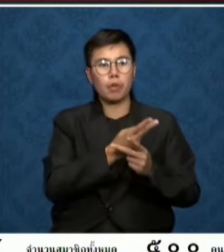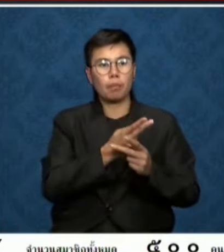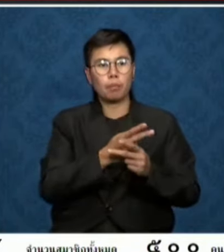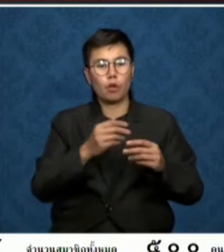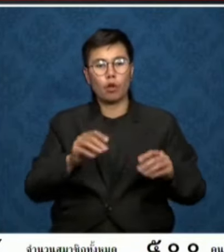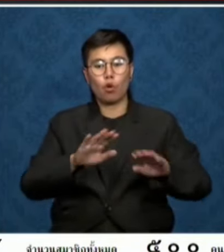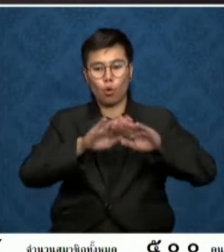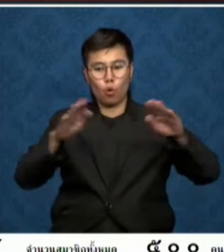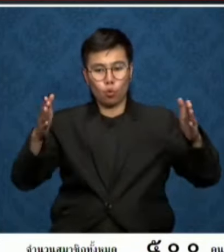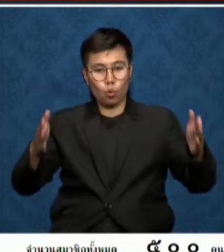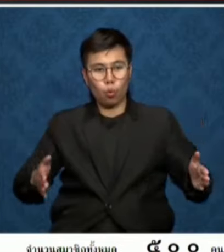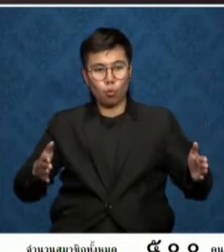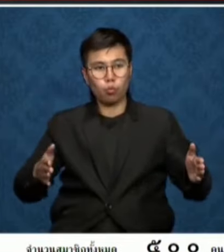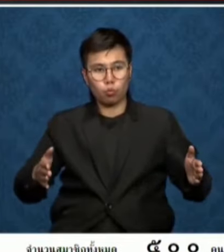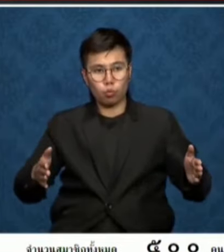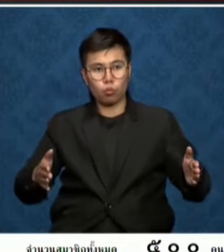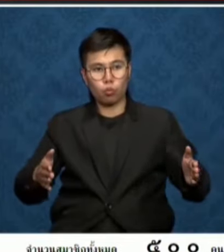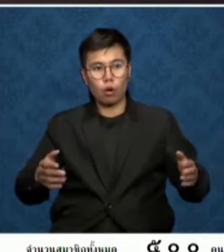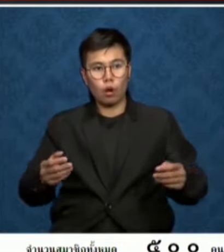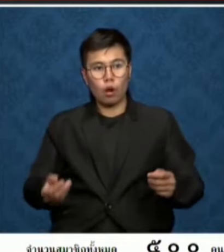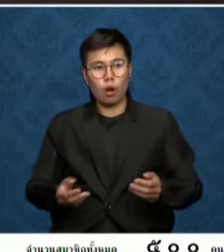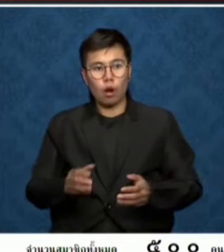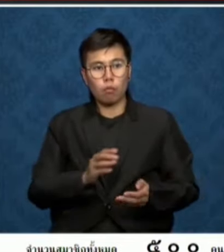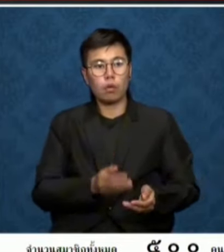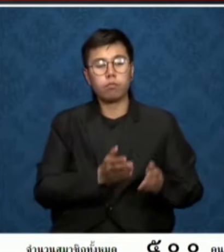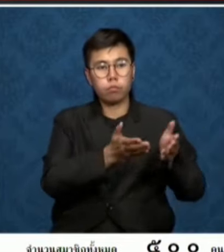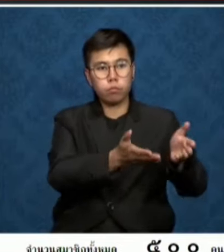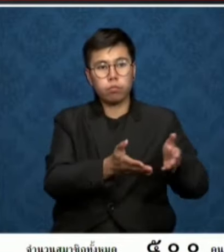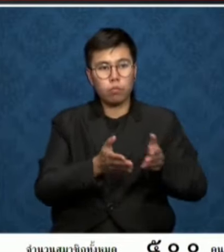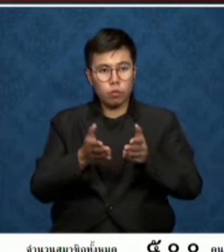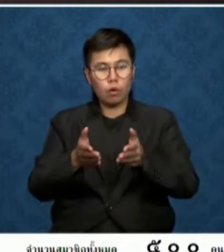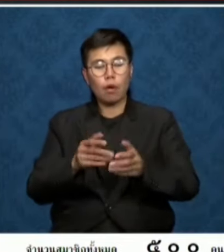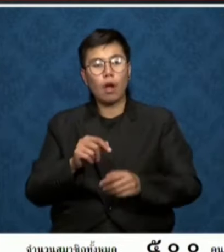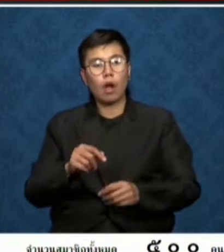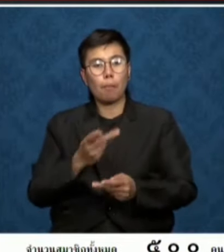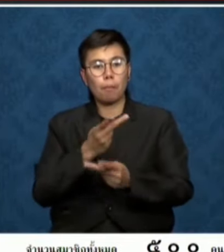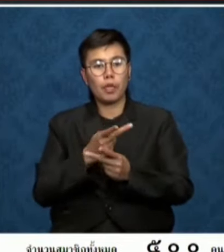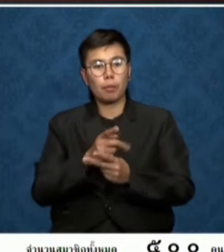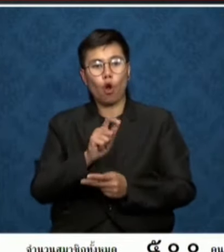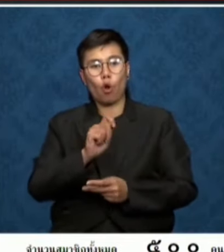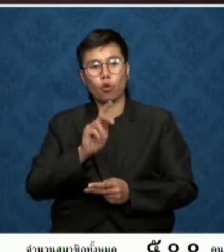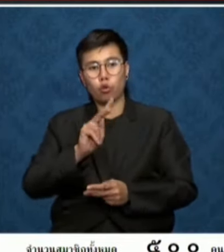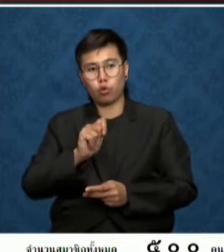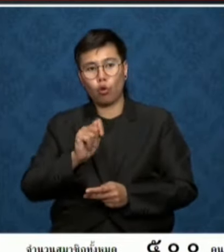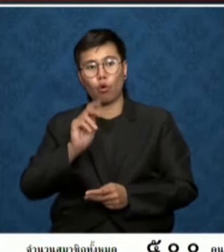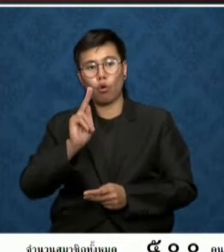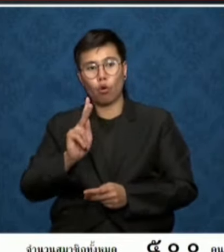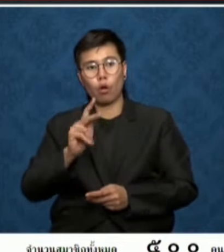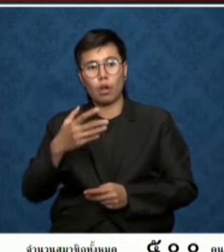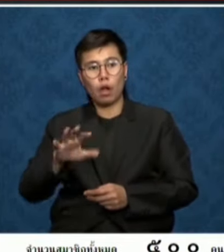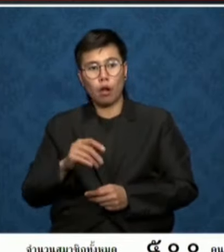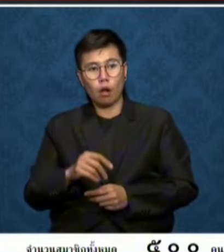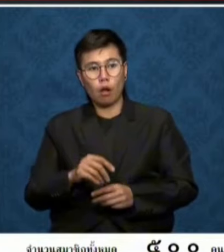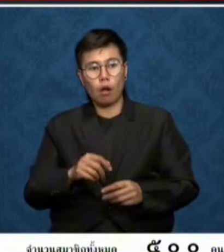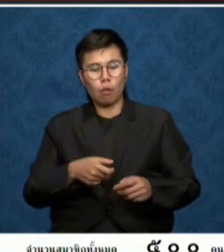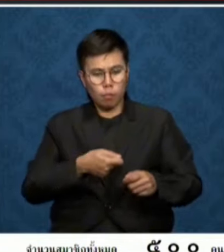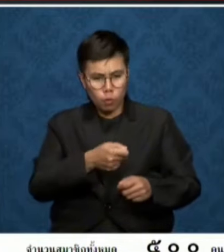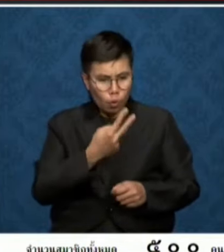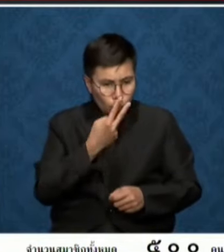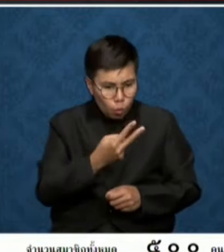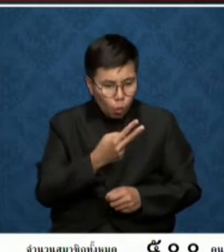อนเทนเนอร์ไว้ที่ทกศที่อกสและที่อตกเนี่ยทำตัวอย่างให้มันเสียก่อนแล้วก็ไปตรวจแล้วก็กลายเป็นข้าวเสียทั้งประเทศแ